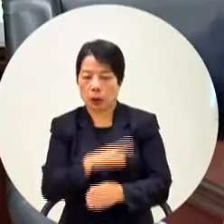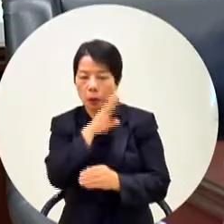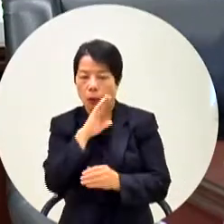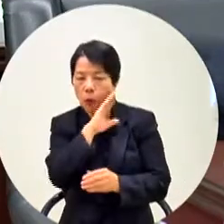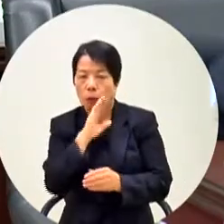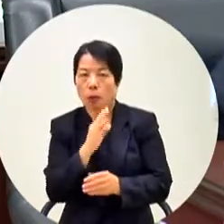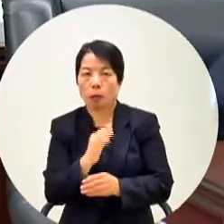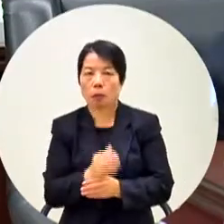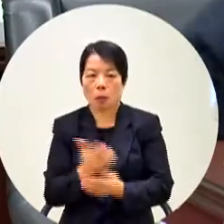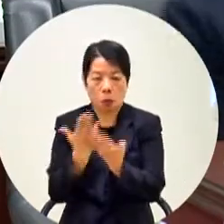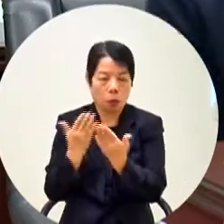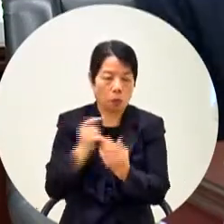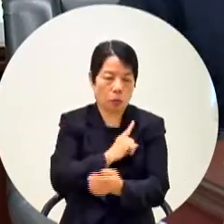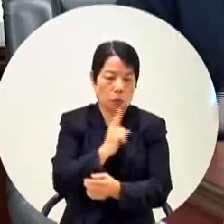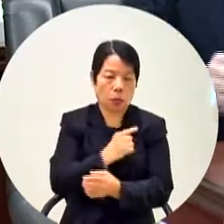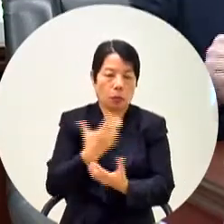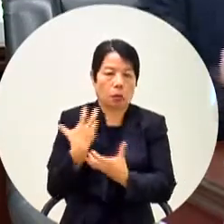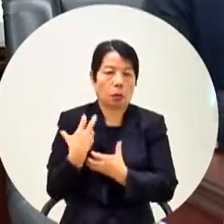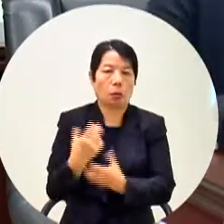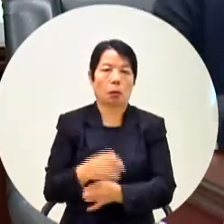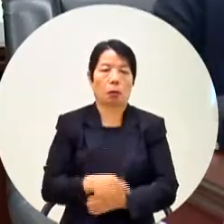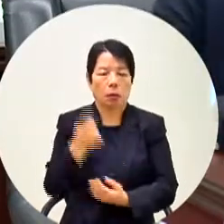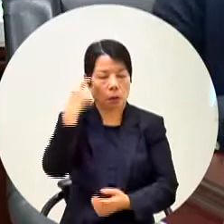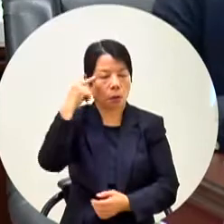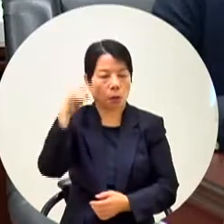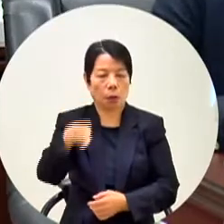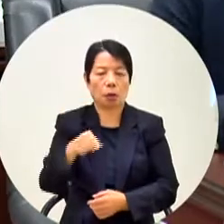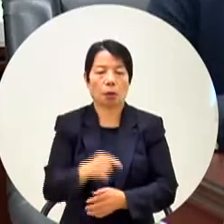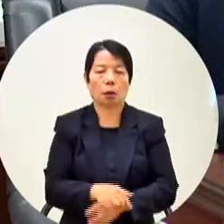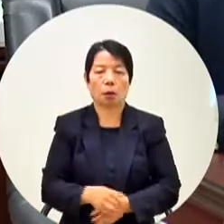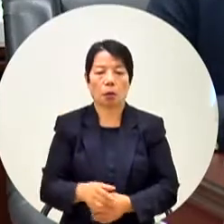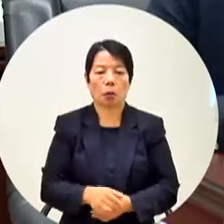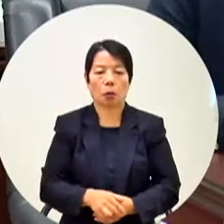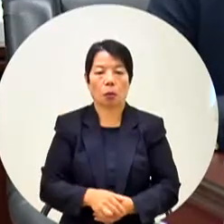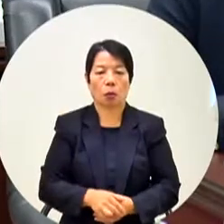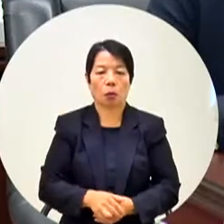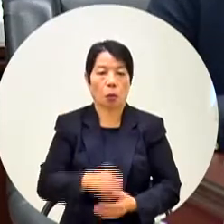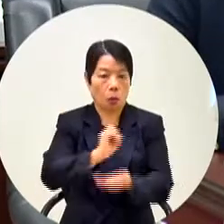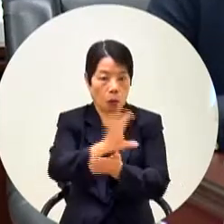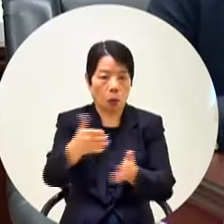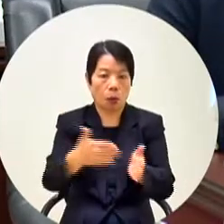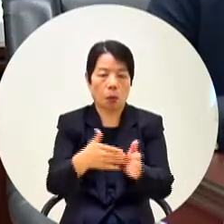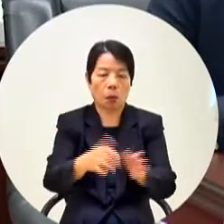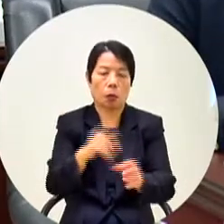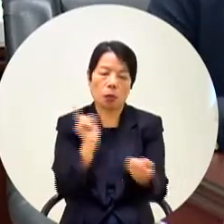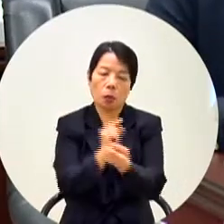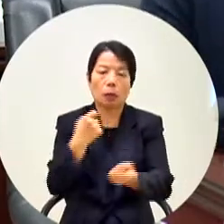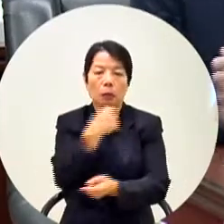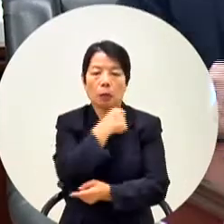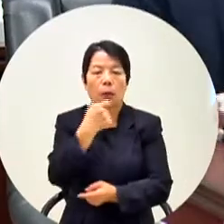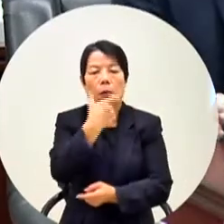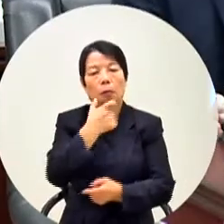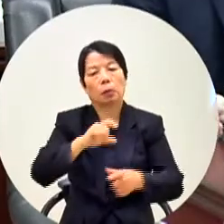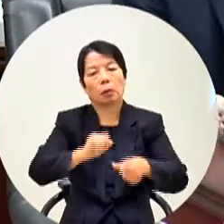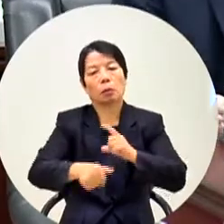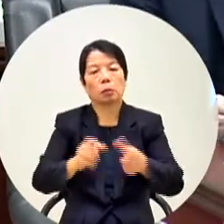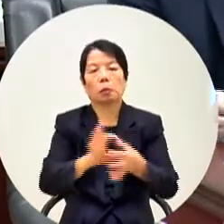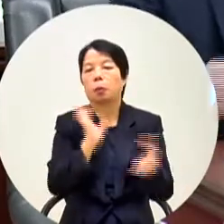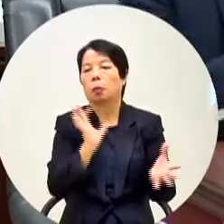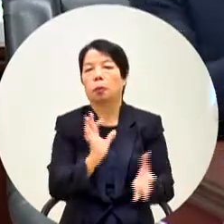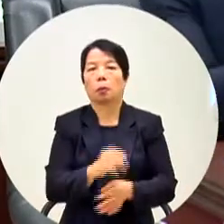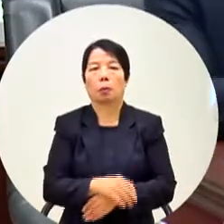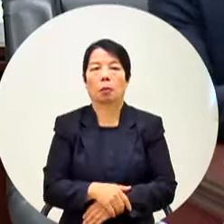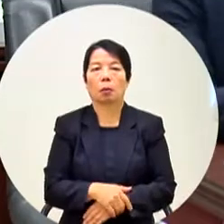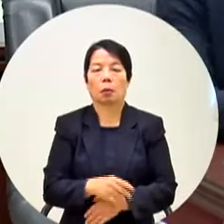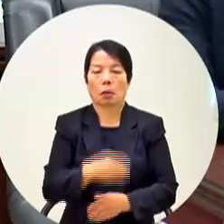去承受，因为你想讲这婚姻反映落地民众，含伊台糖嘛无关系。哦，结果受